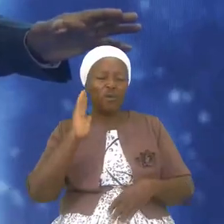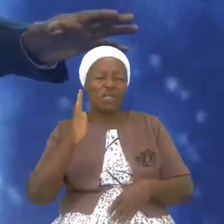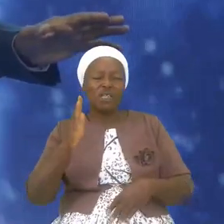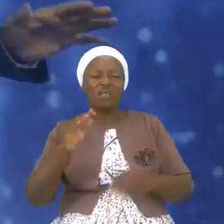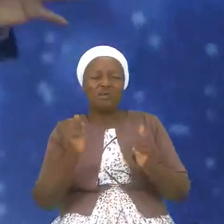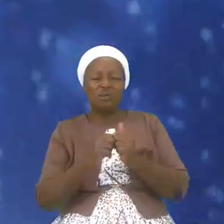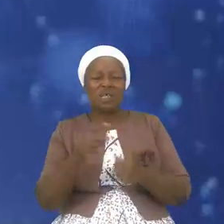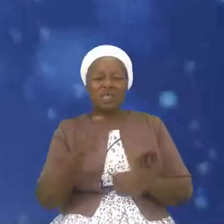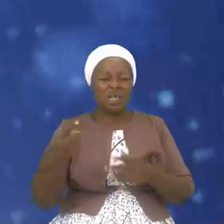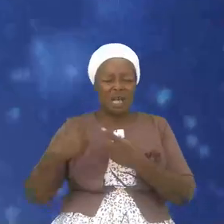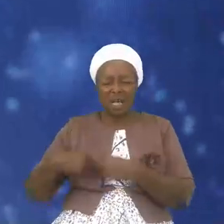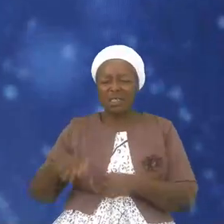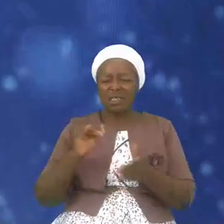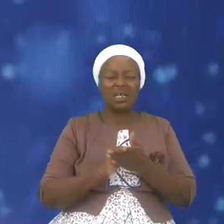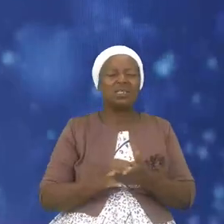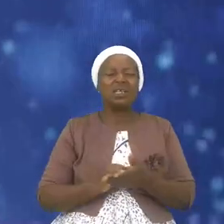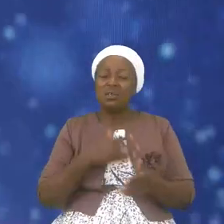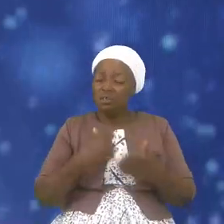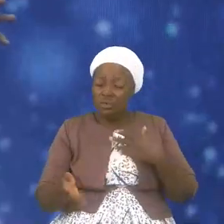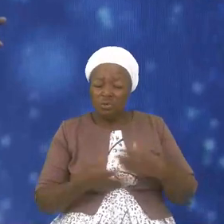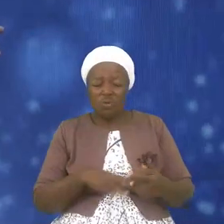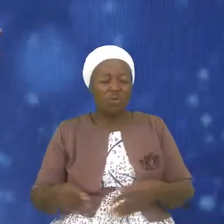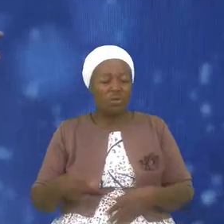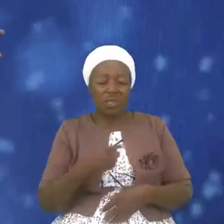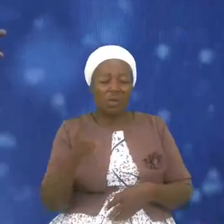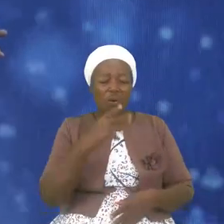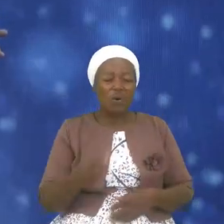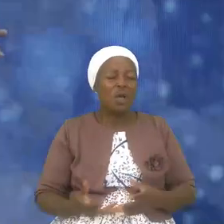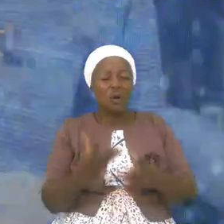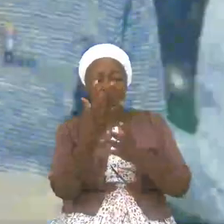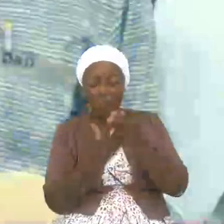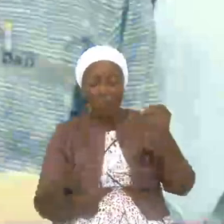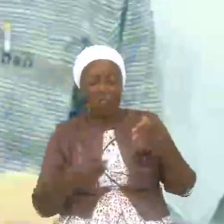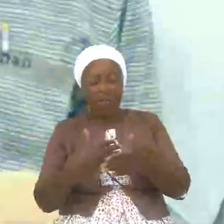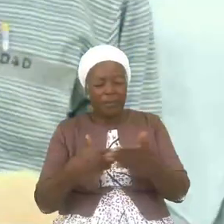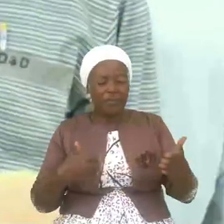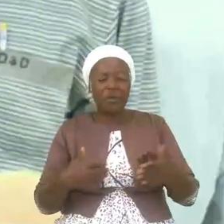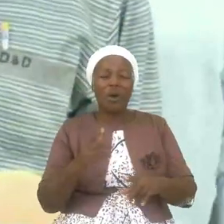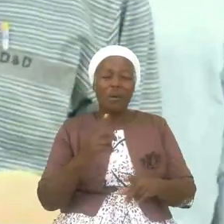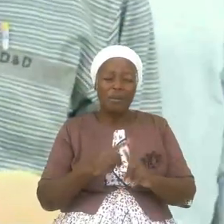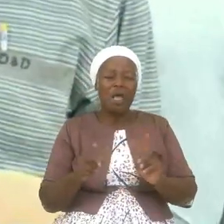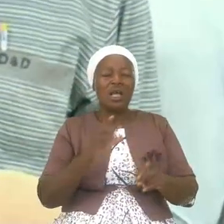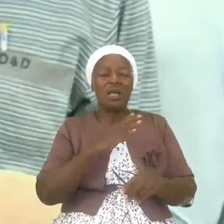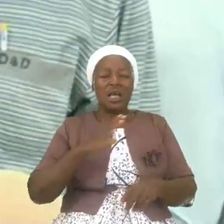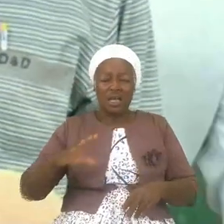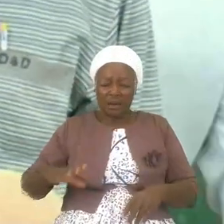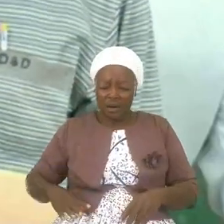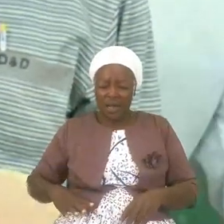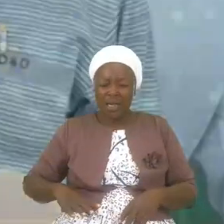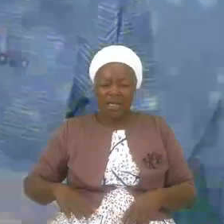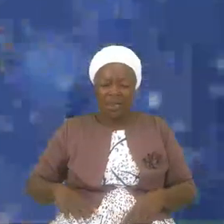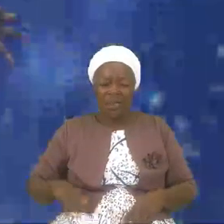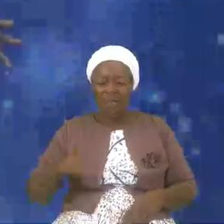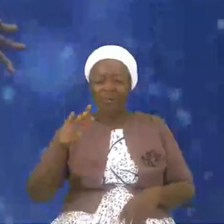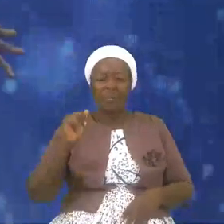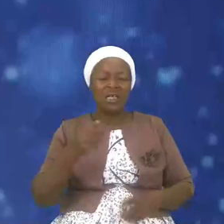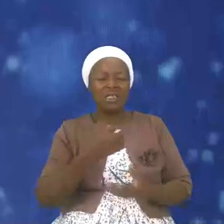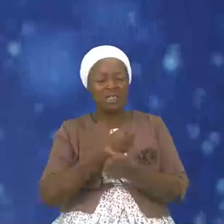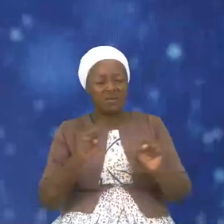cœur, que même s'ils étaient indignes, légers avant, Christ, par le